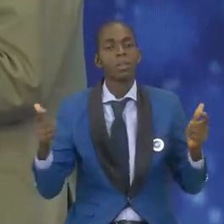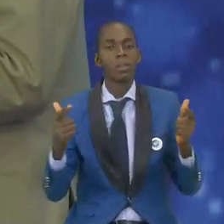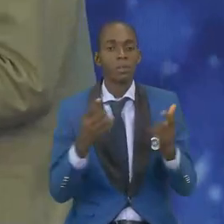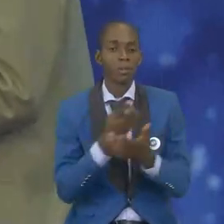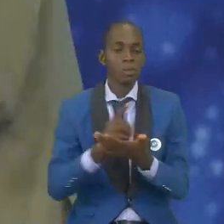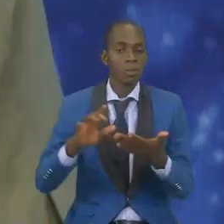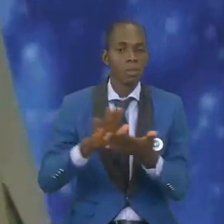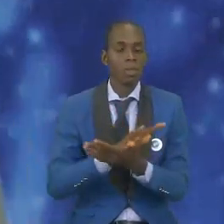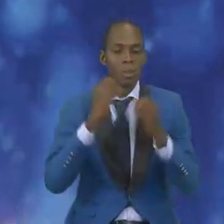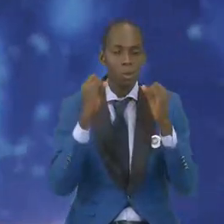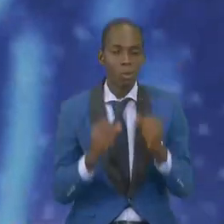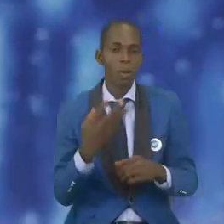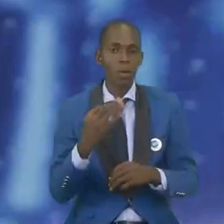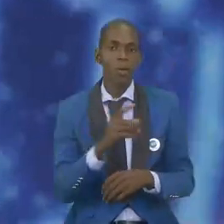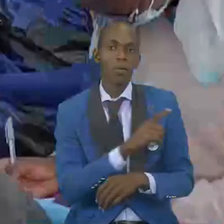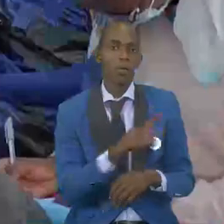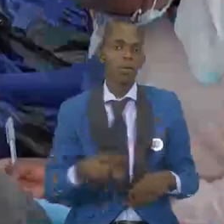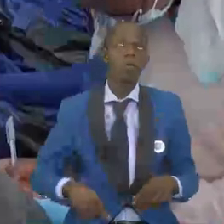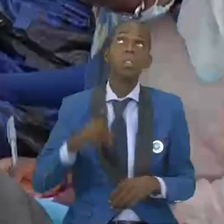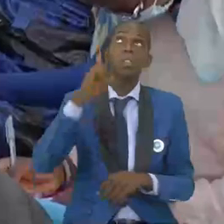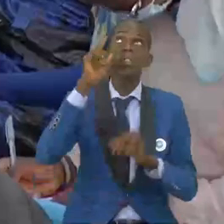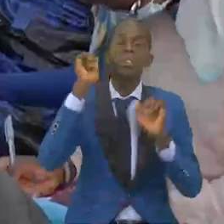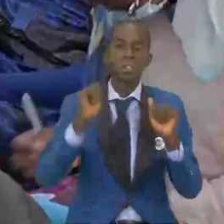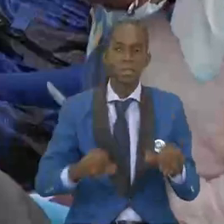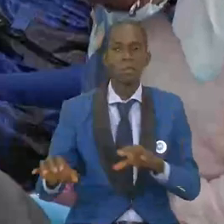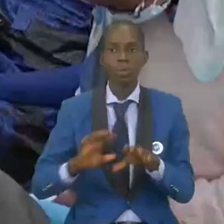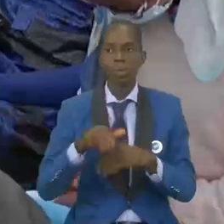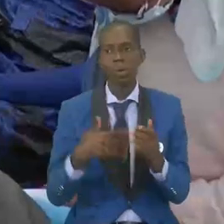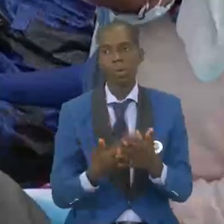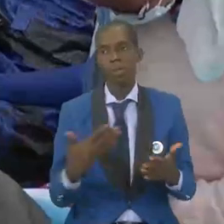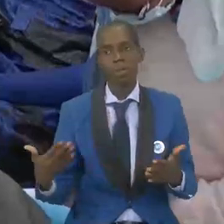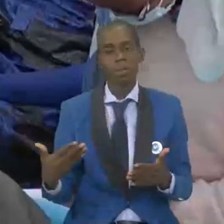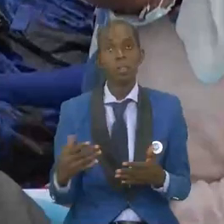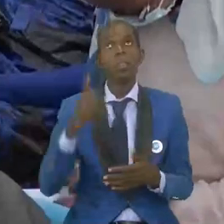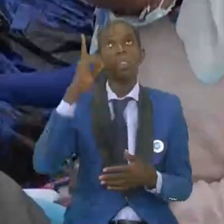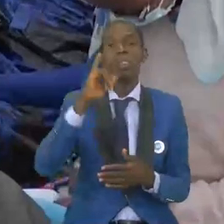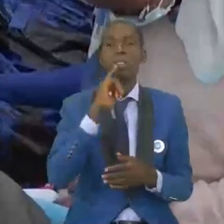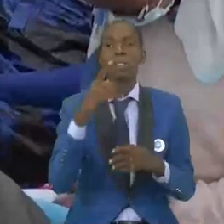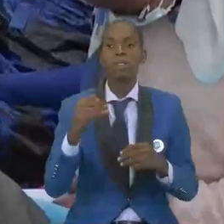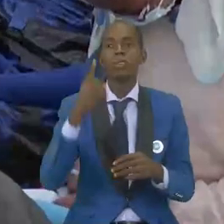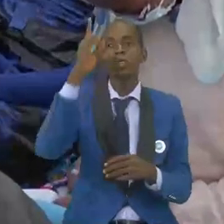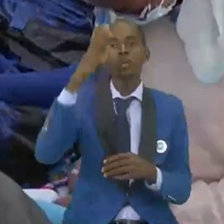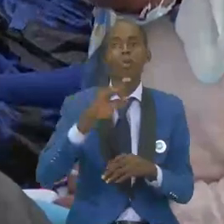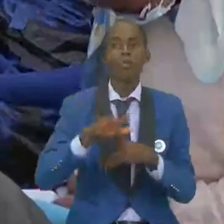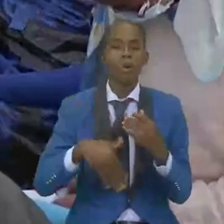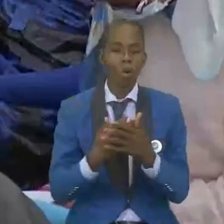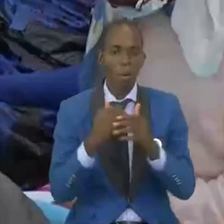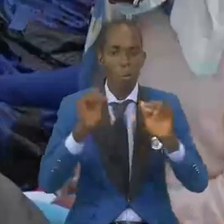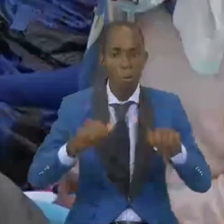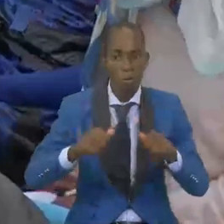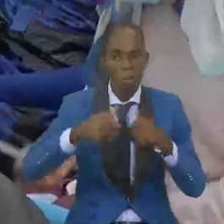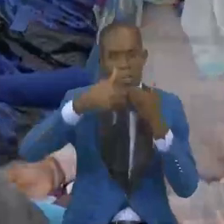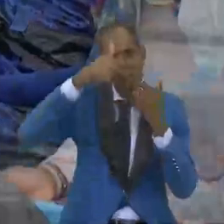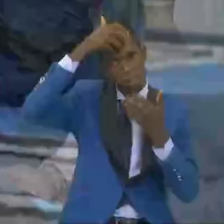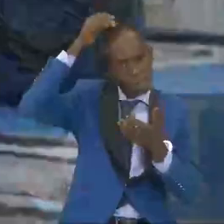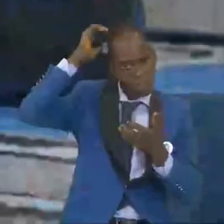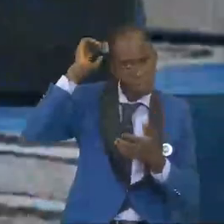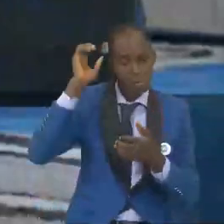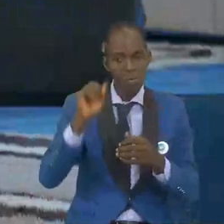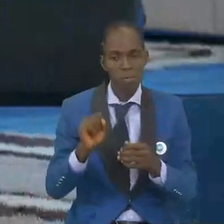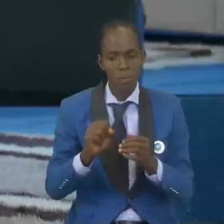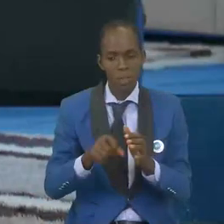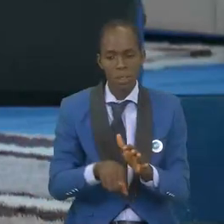avoir de la puissance surnaturelle de l'Éternel. Il peut tout faire. Et c'est un